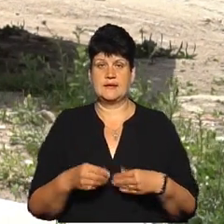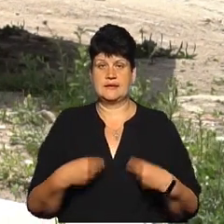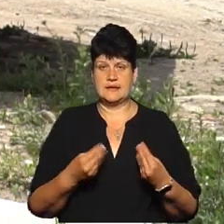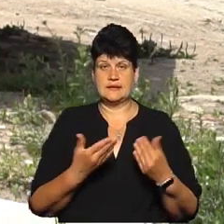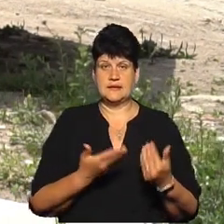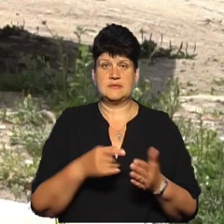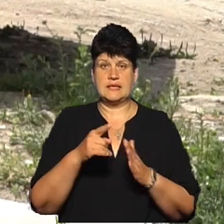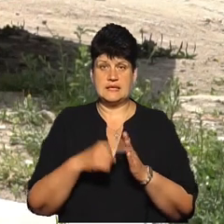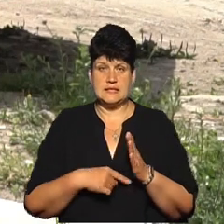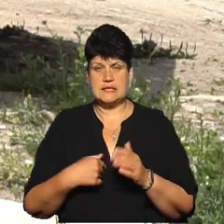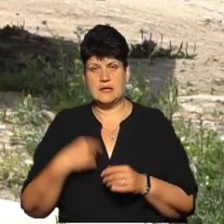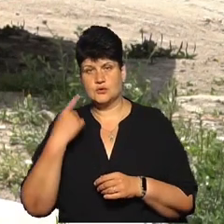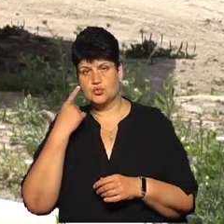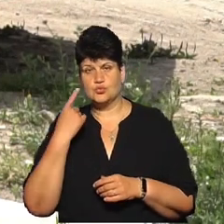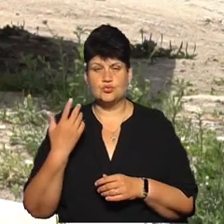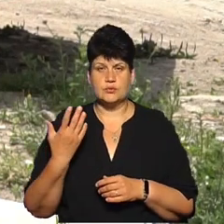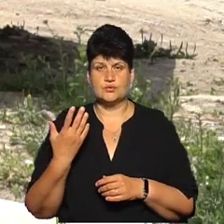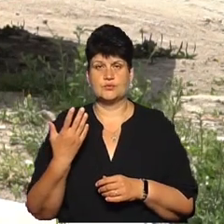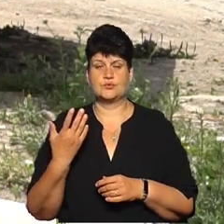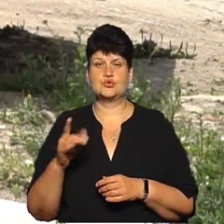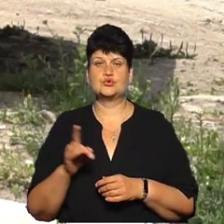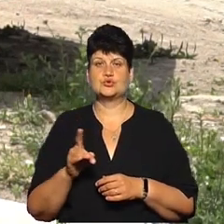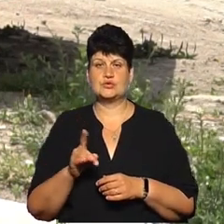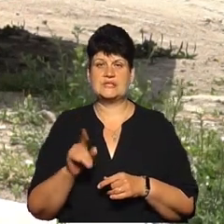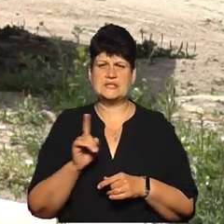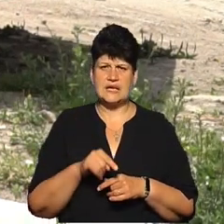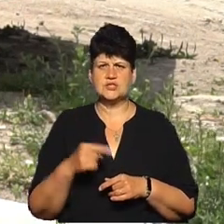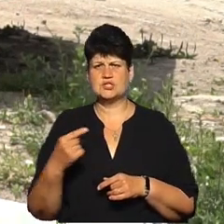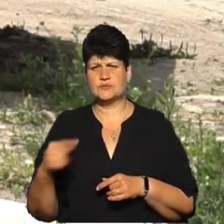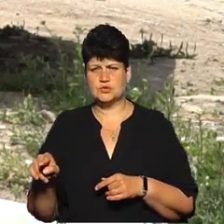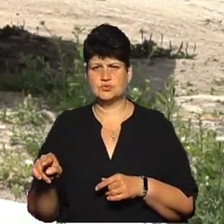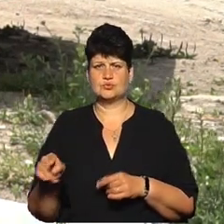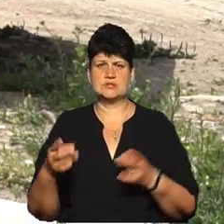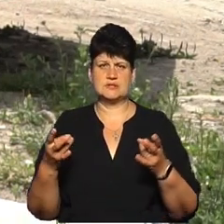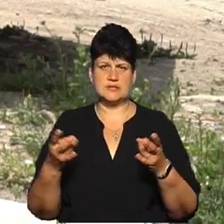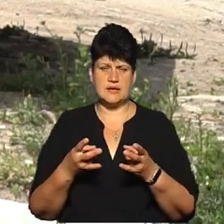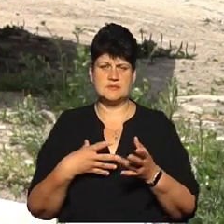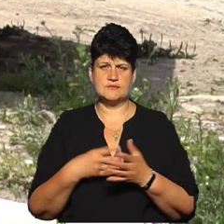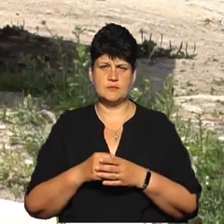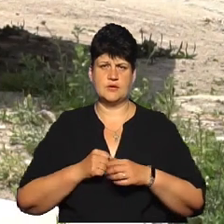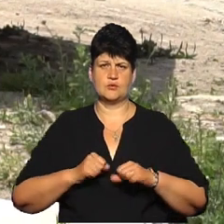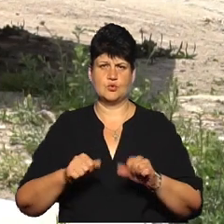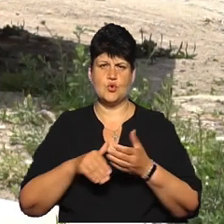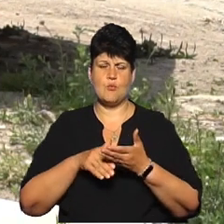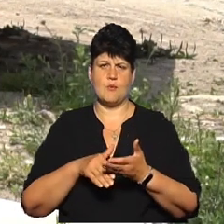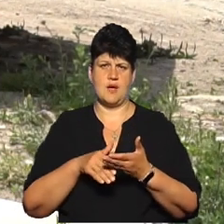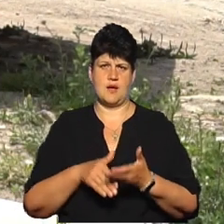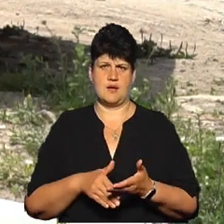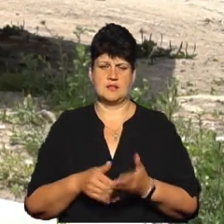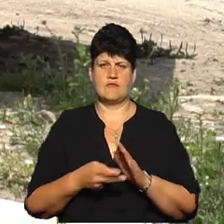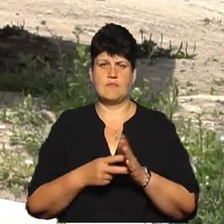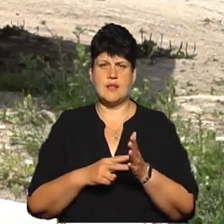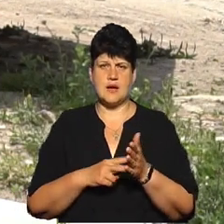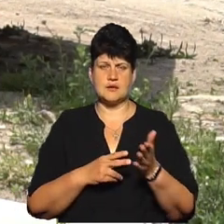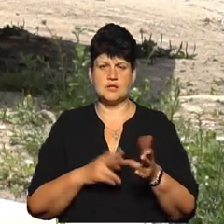я думаю, що так чи інакше треба своїм героїзмом допомагати в плані, хтось